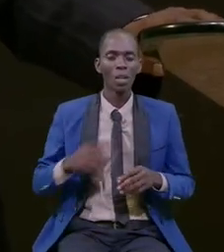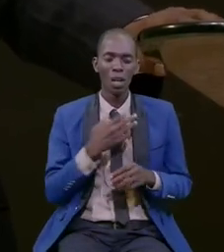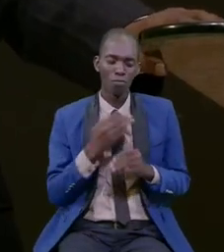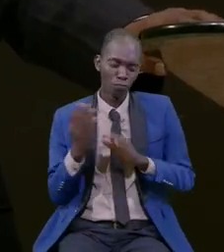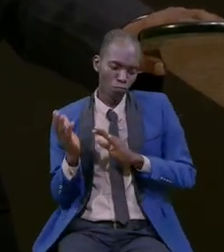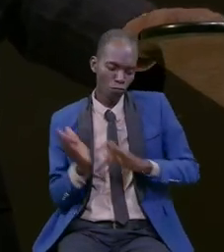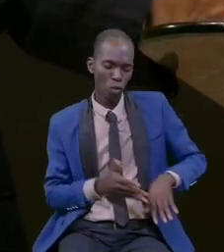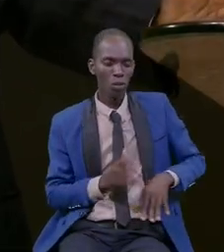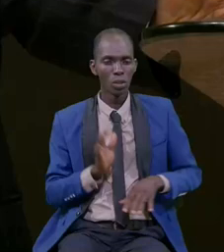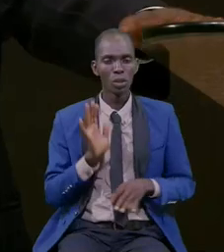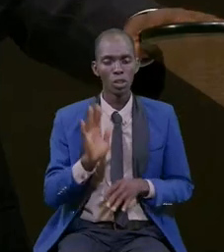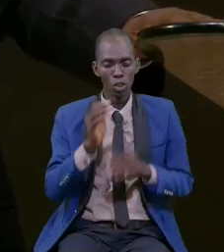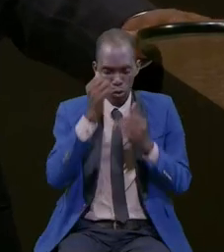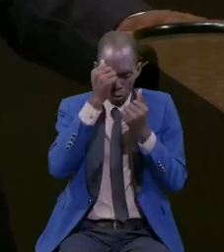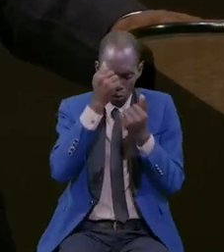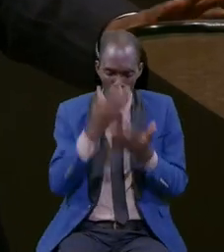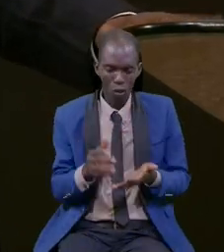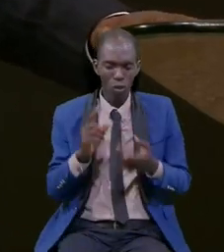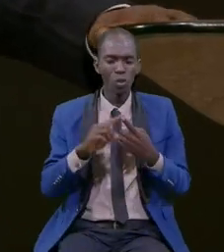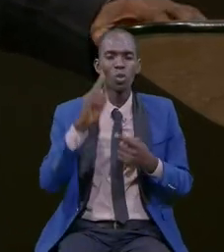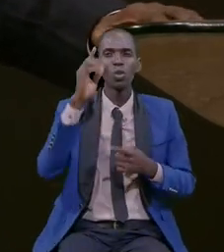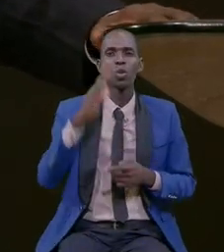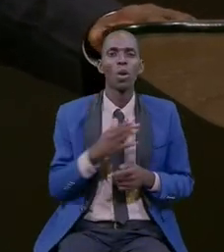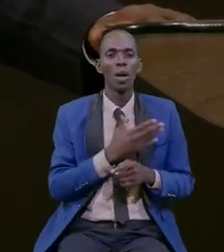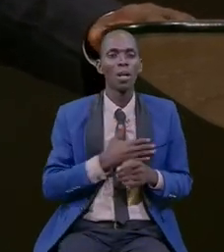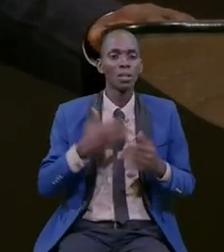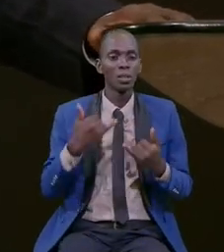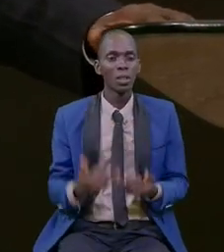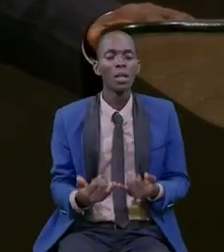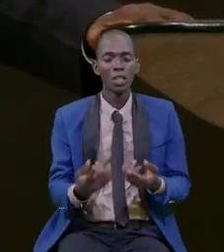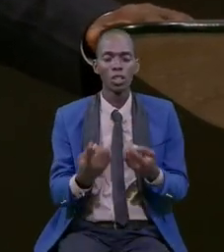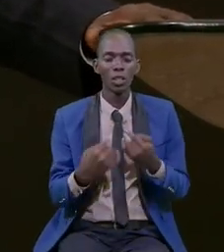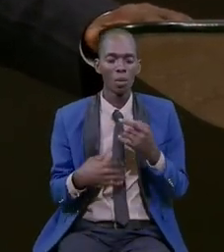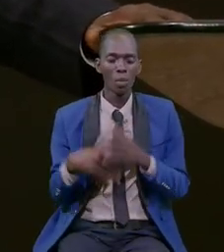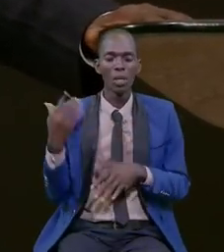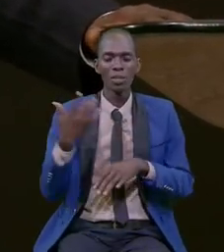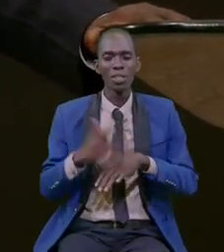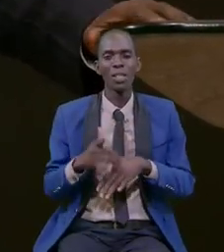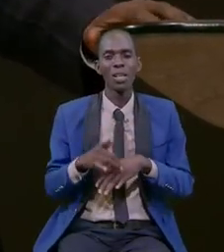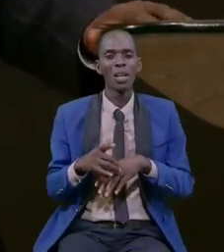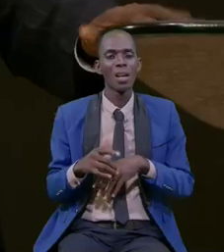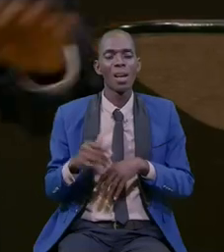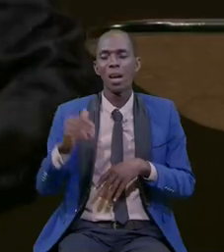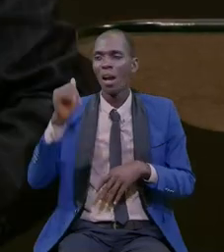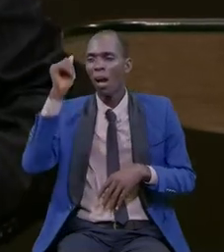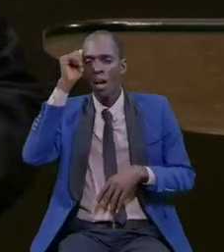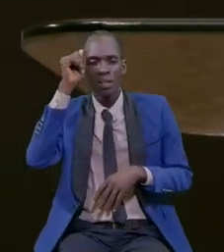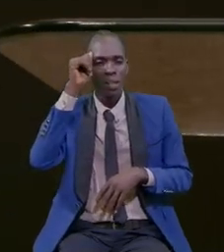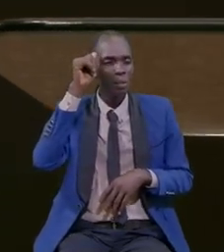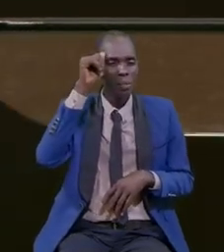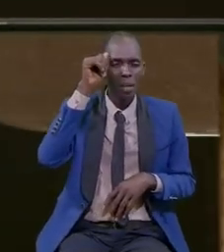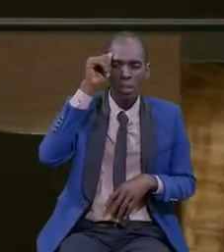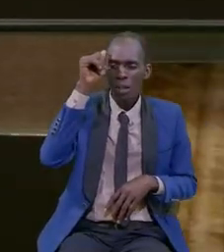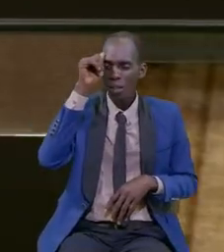Dieu et il est devenu nu Adam tu es où là j'ai entendu ta voix dans le